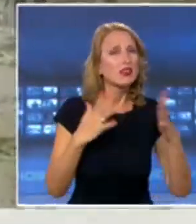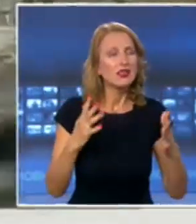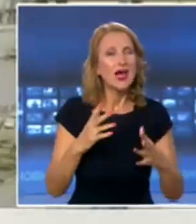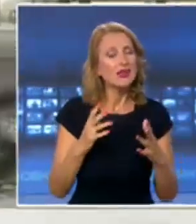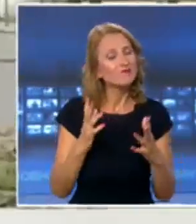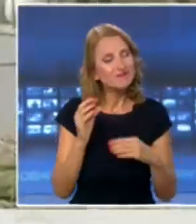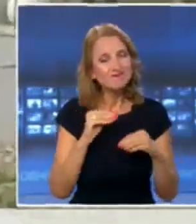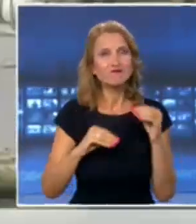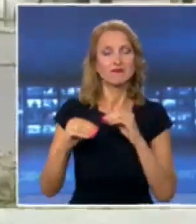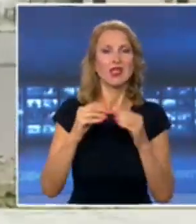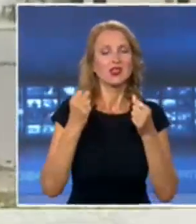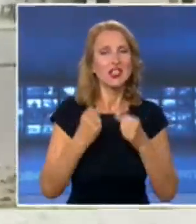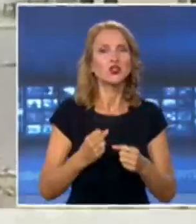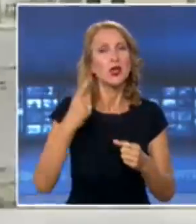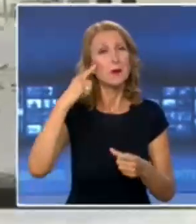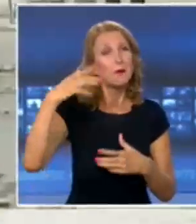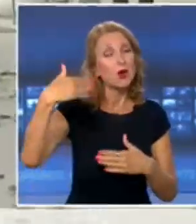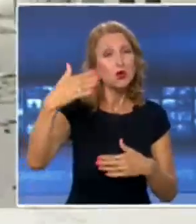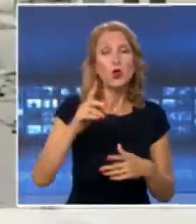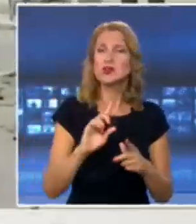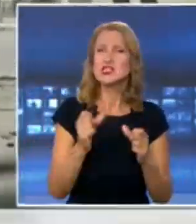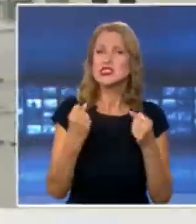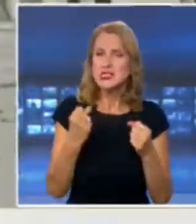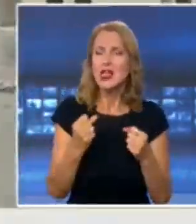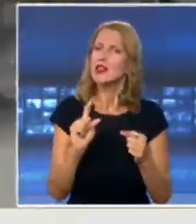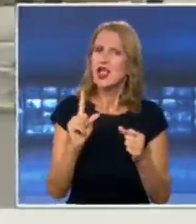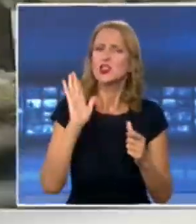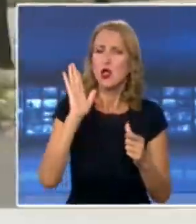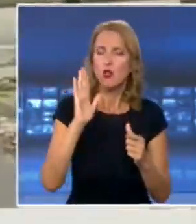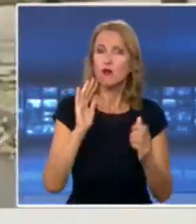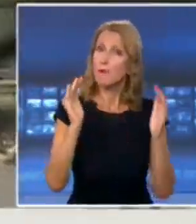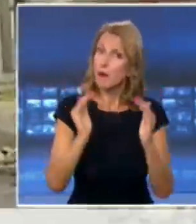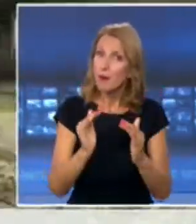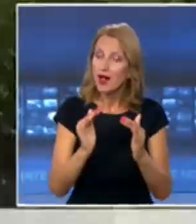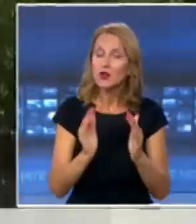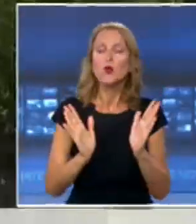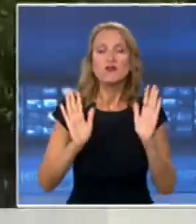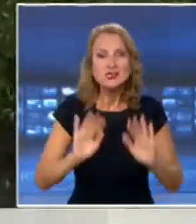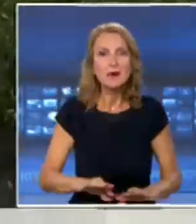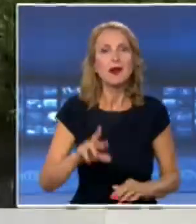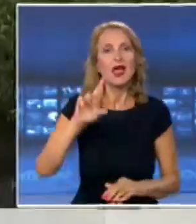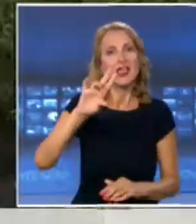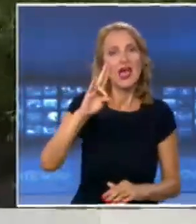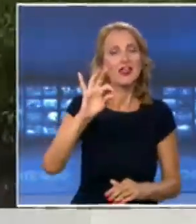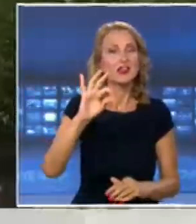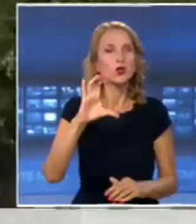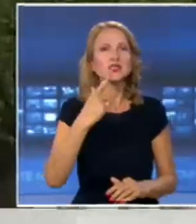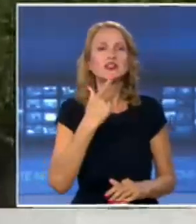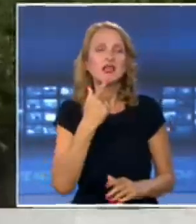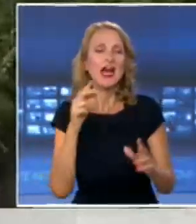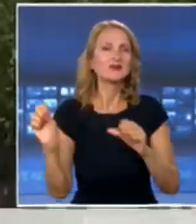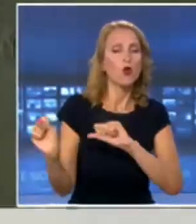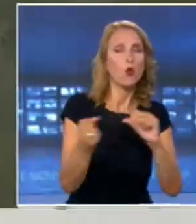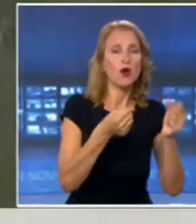Най-песимистичните прогнози за силата на стихията не се оправдаха. Въпреки това, ураганът Янос беше най-значимото явление в региона за